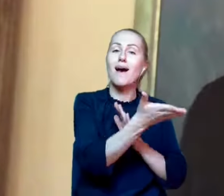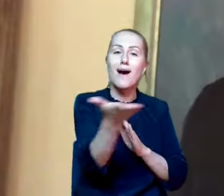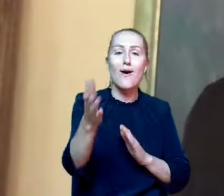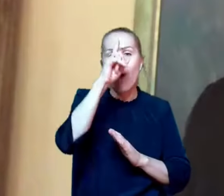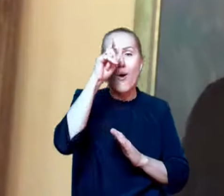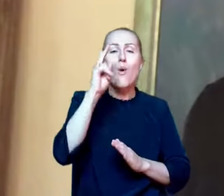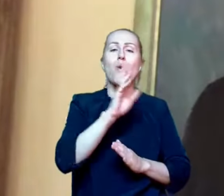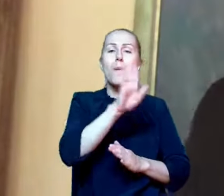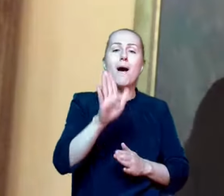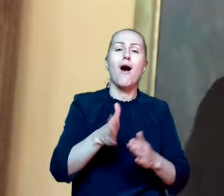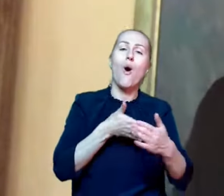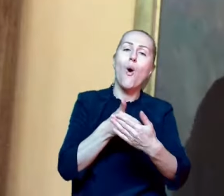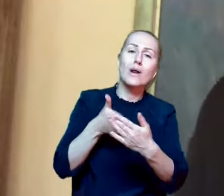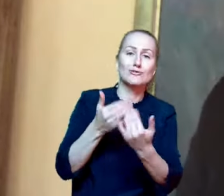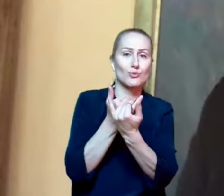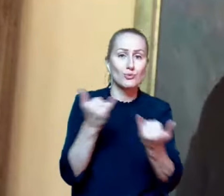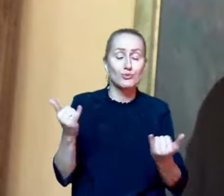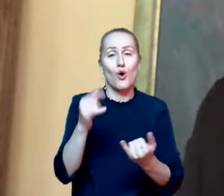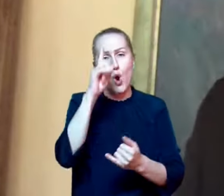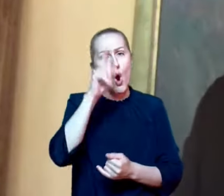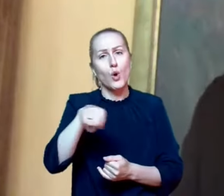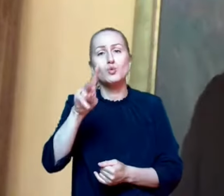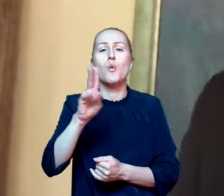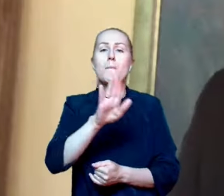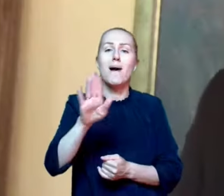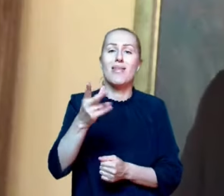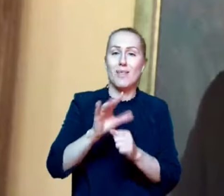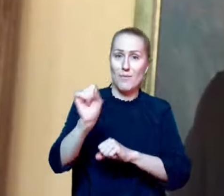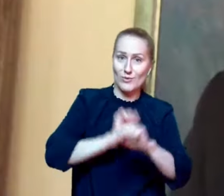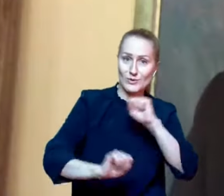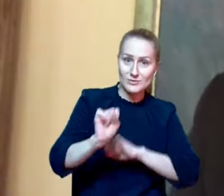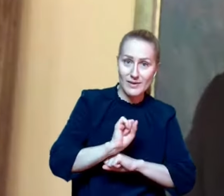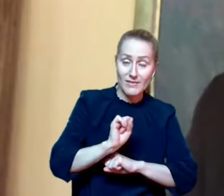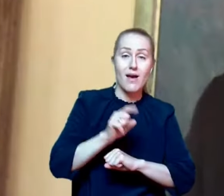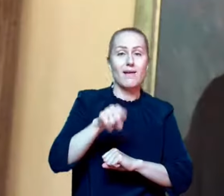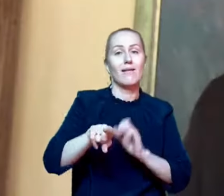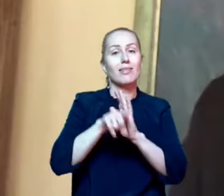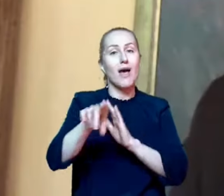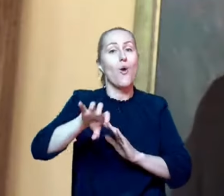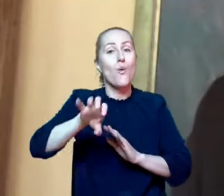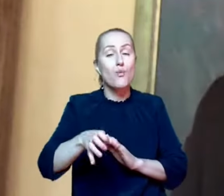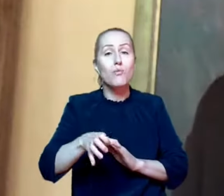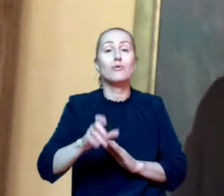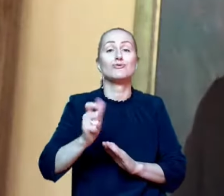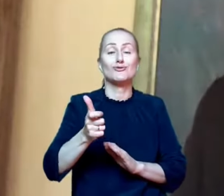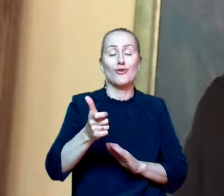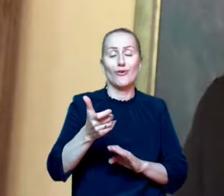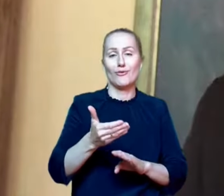różnymi ograniczeniami, dla osób z niepełnosprawnościami, dla grup,